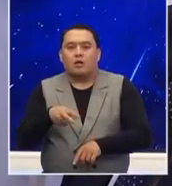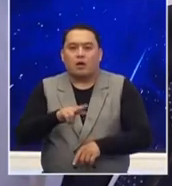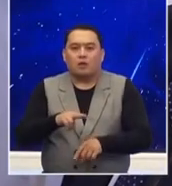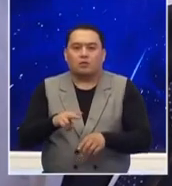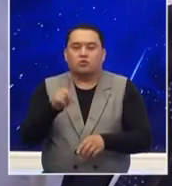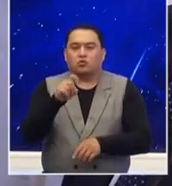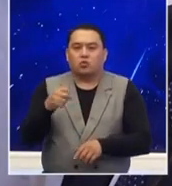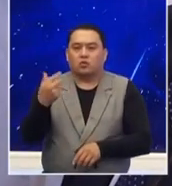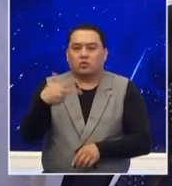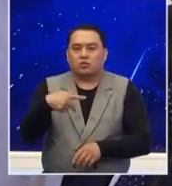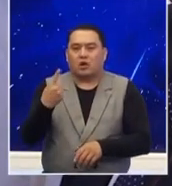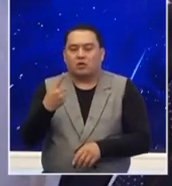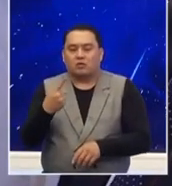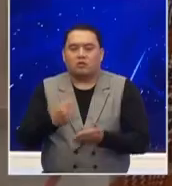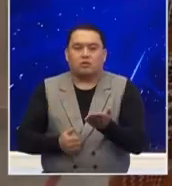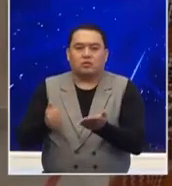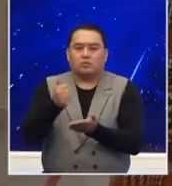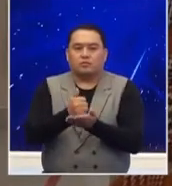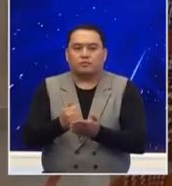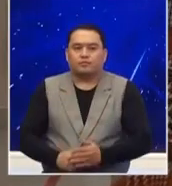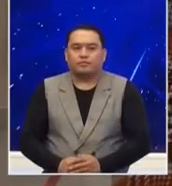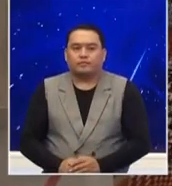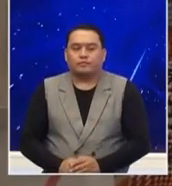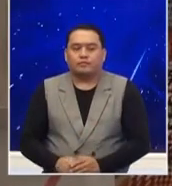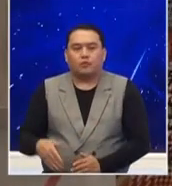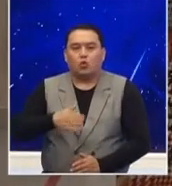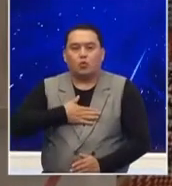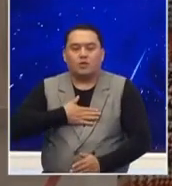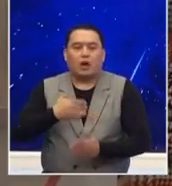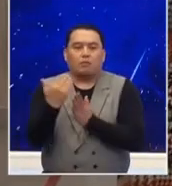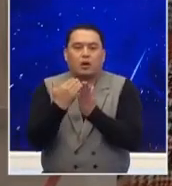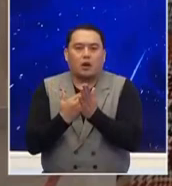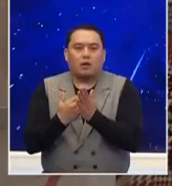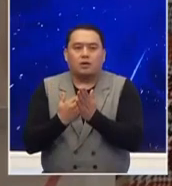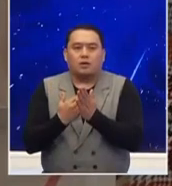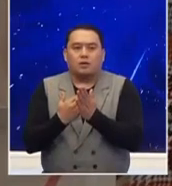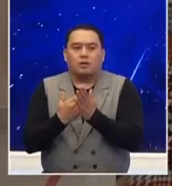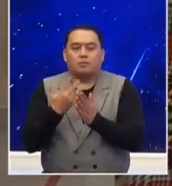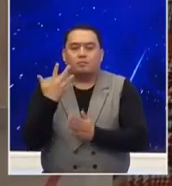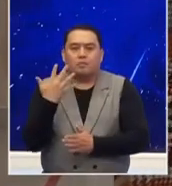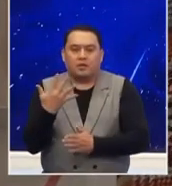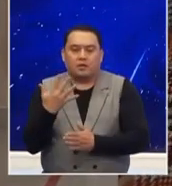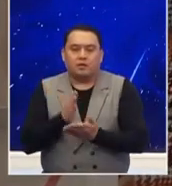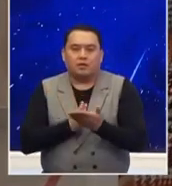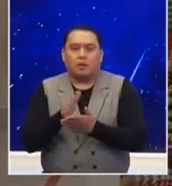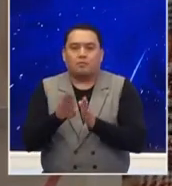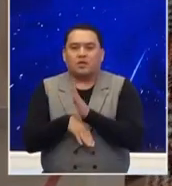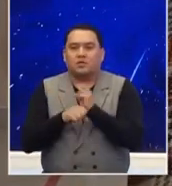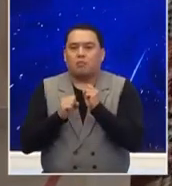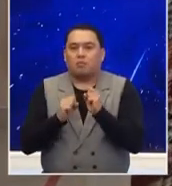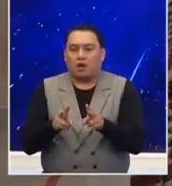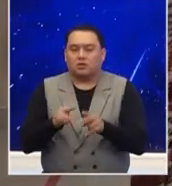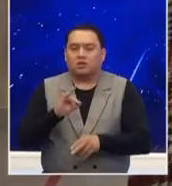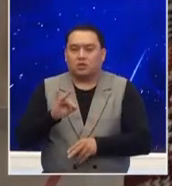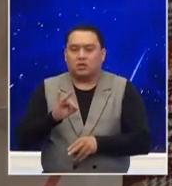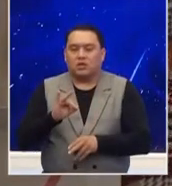набрав 131 из 140 голосов. У меня программа состояла из 5 тезисов. Это безопасный